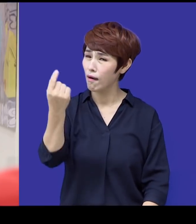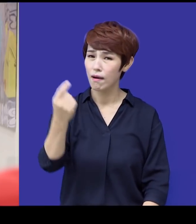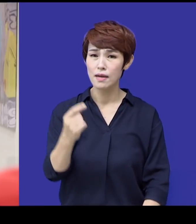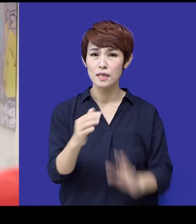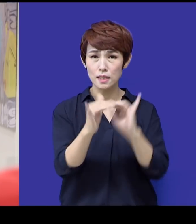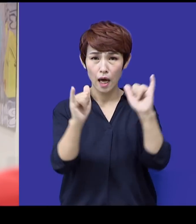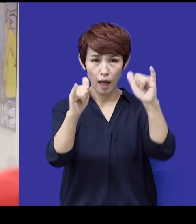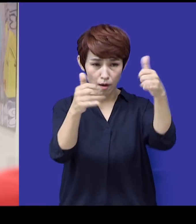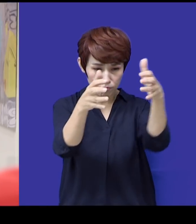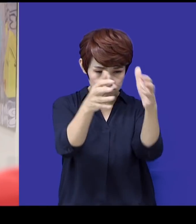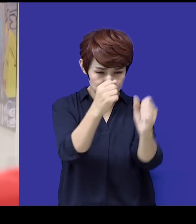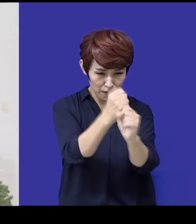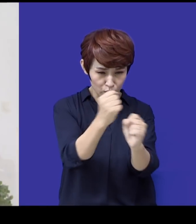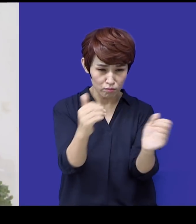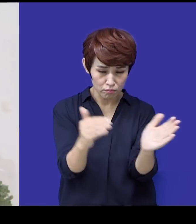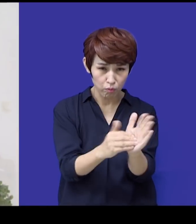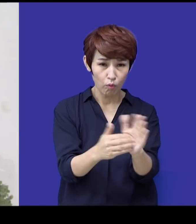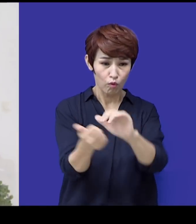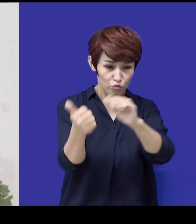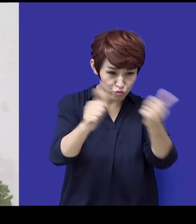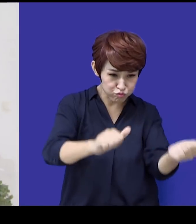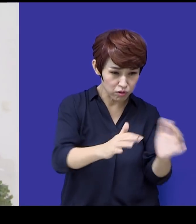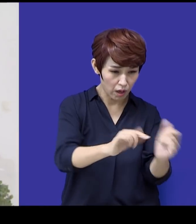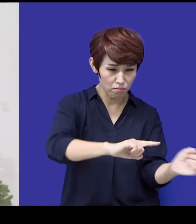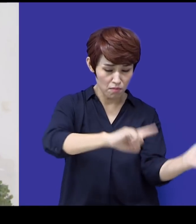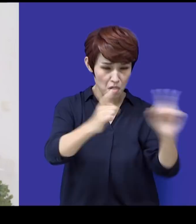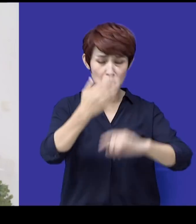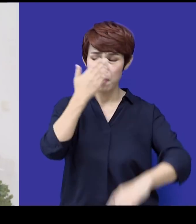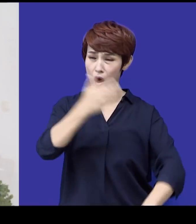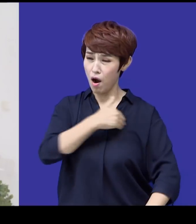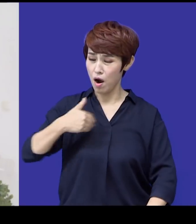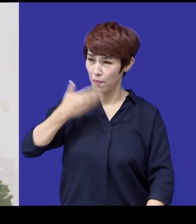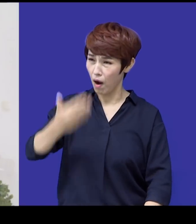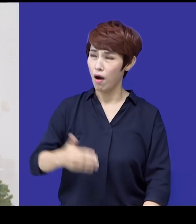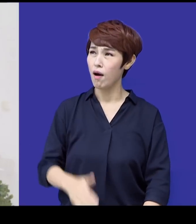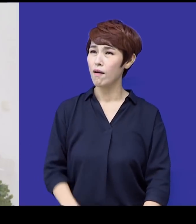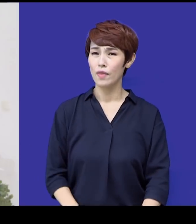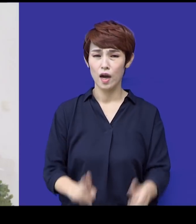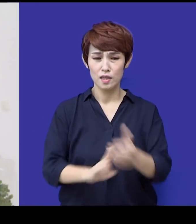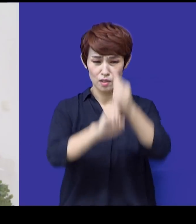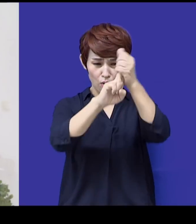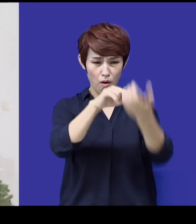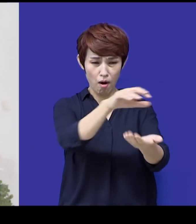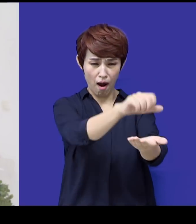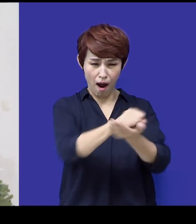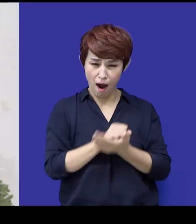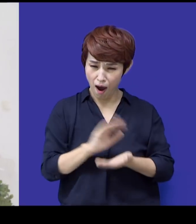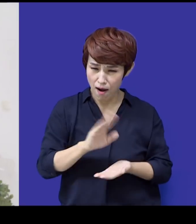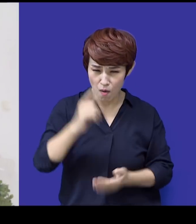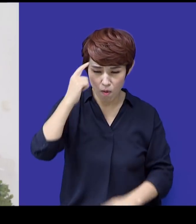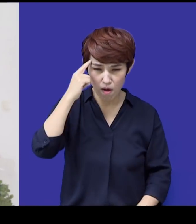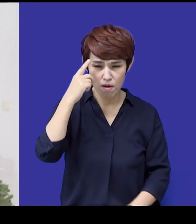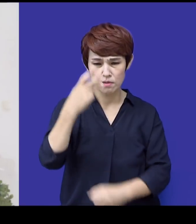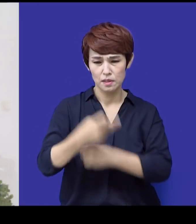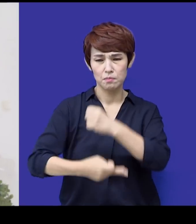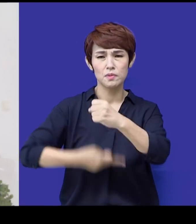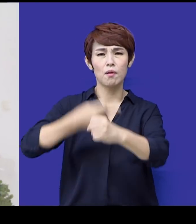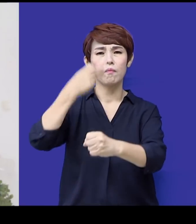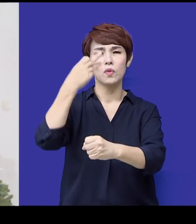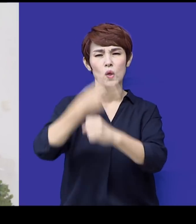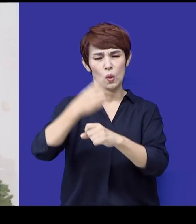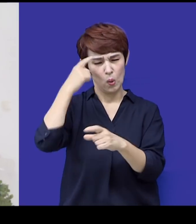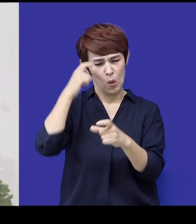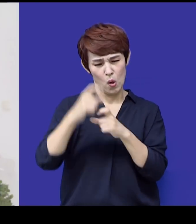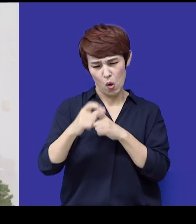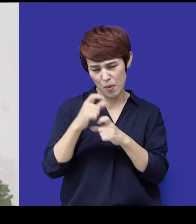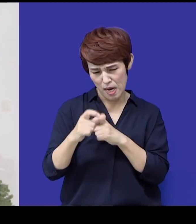뭘 못 살리겠냐. 내가 왜 그거를 안 받아들이고 이렇게 그 13년이라는 세월 동안 고민을